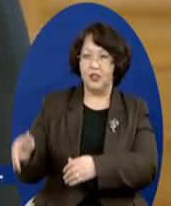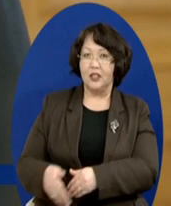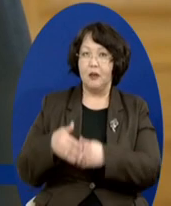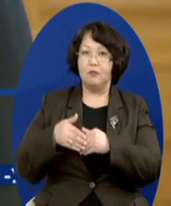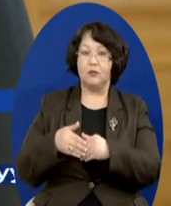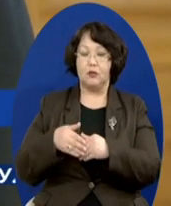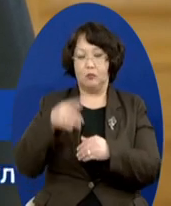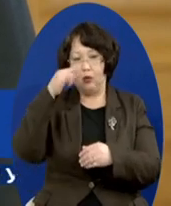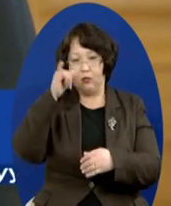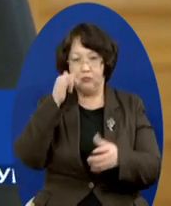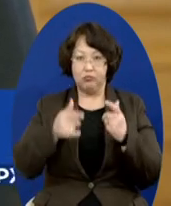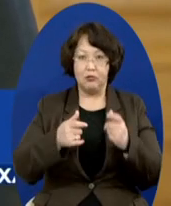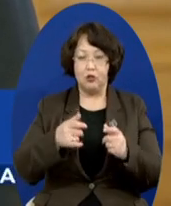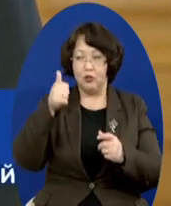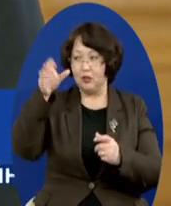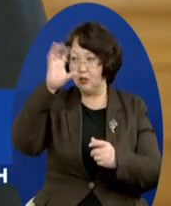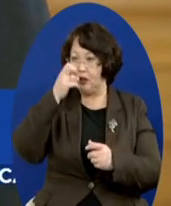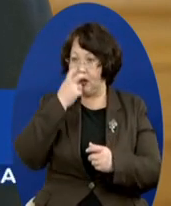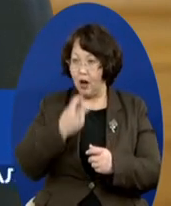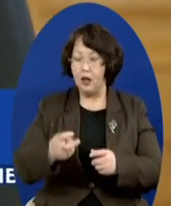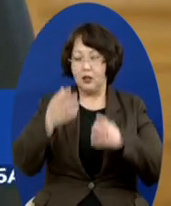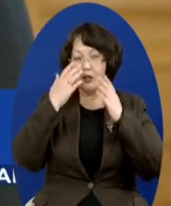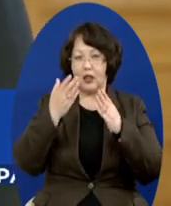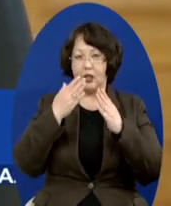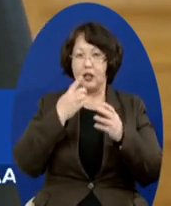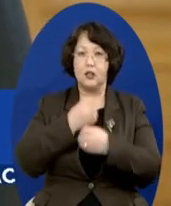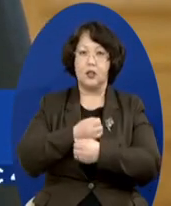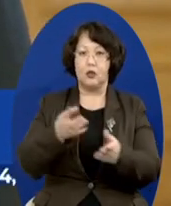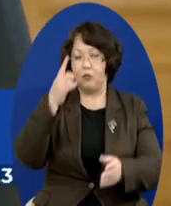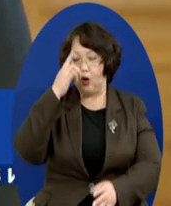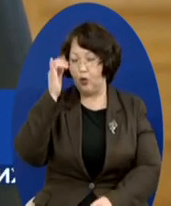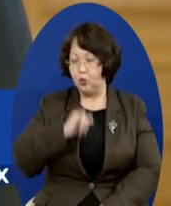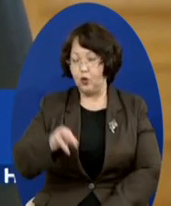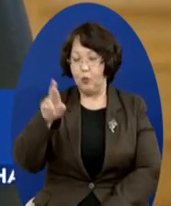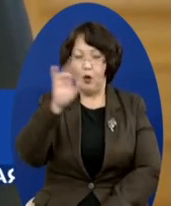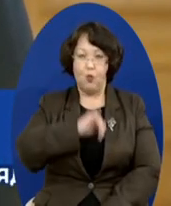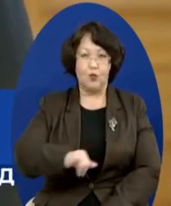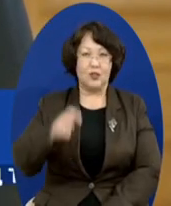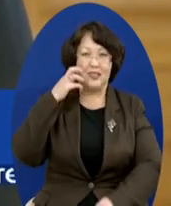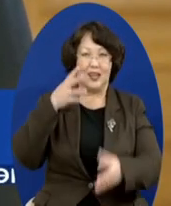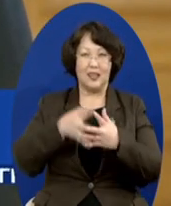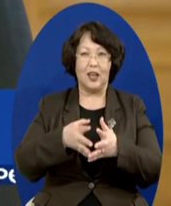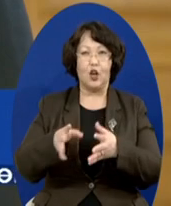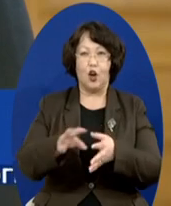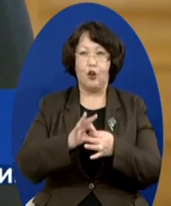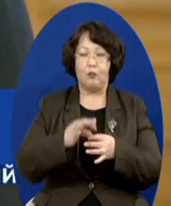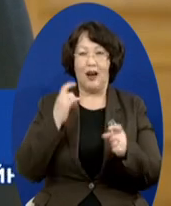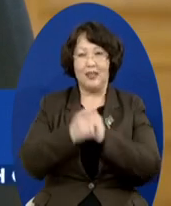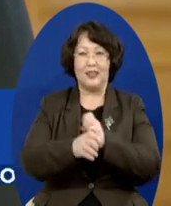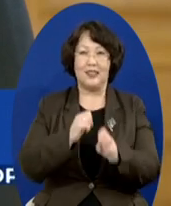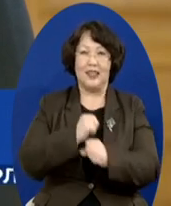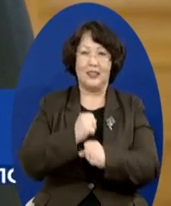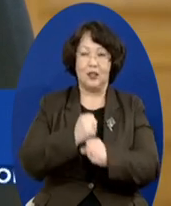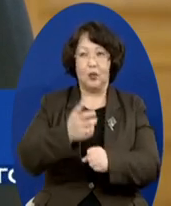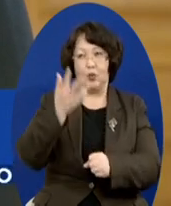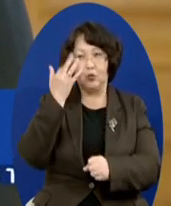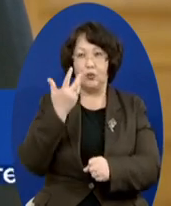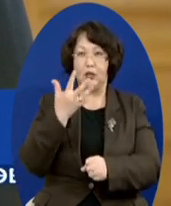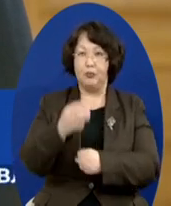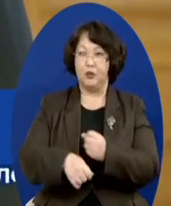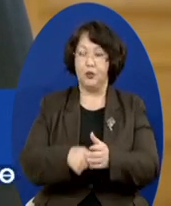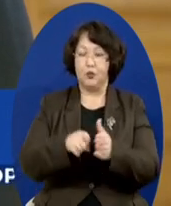Монгол улсын ерөнхийлөгчийн хувьд гүн талархал илэрхийлье. Монгол-Японы стратегийн түншлэлийн харилцаа ирж буй хагас